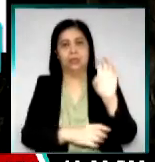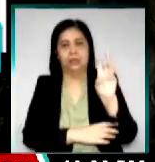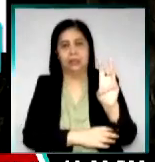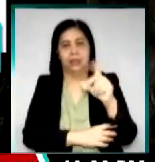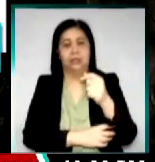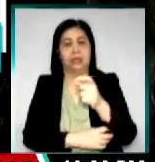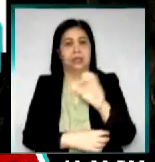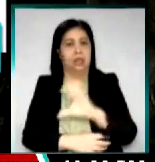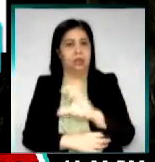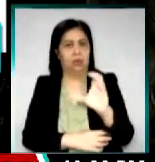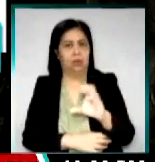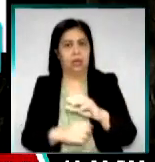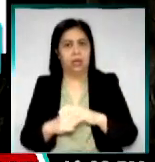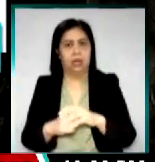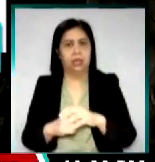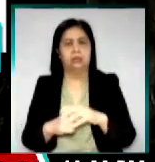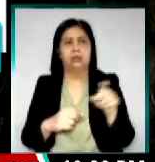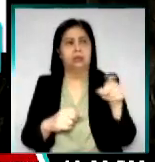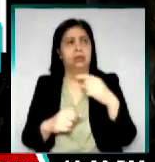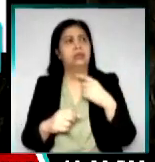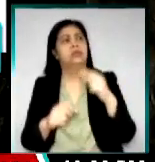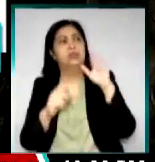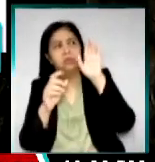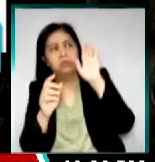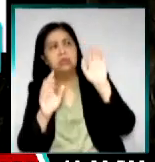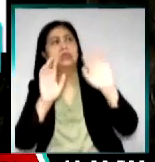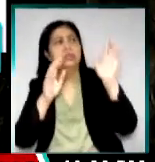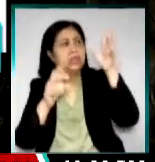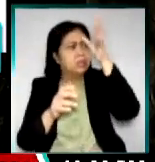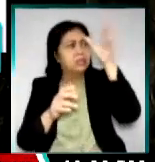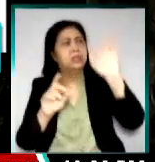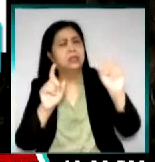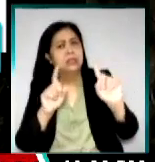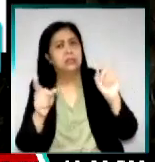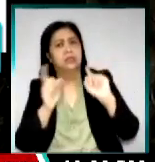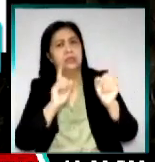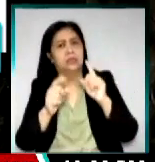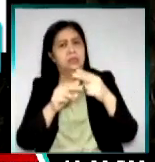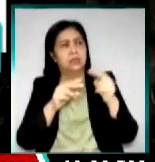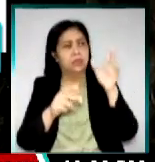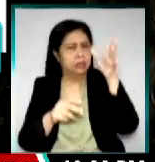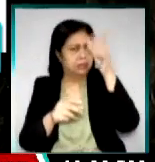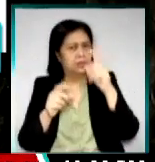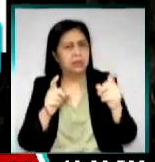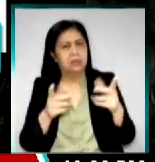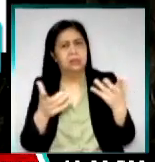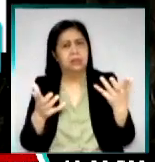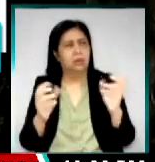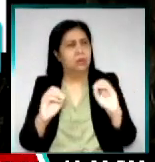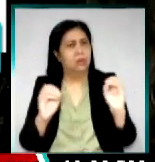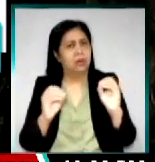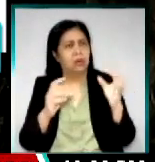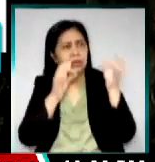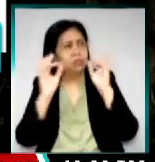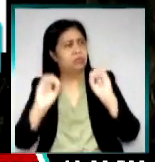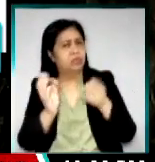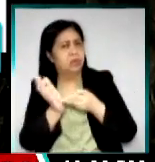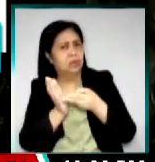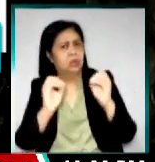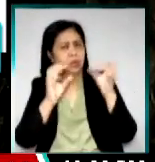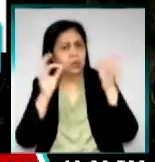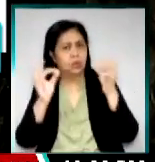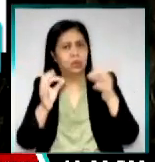po, nagsisinyasan lang kami. Ang sabi, daddy, wala akong droga. Hindi